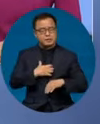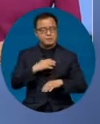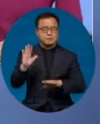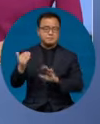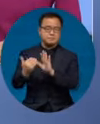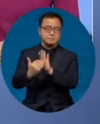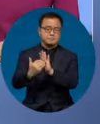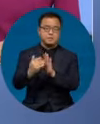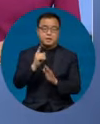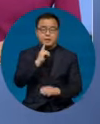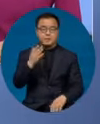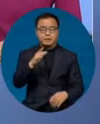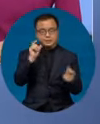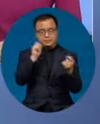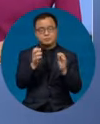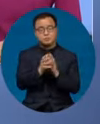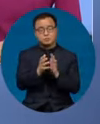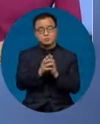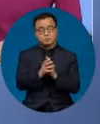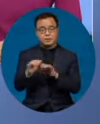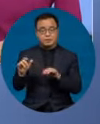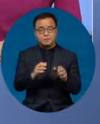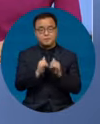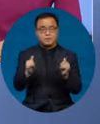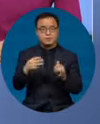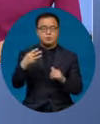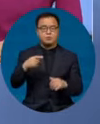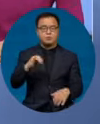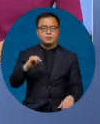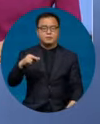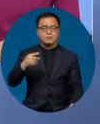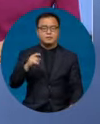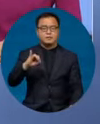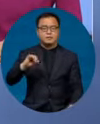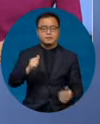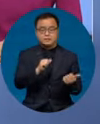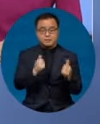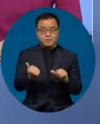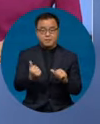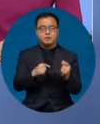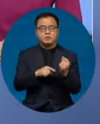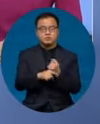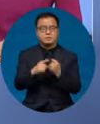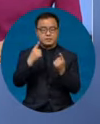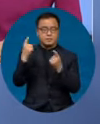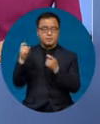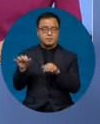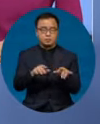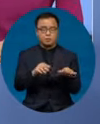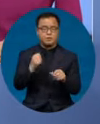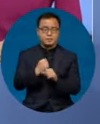합니다. 하지만 절친했던 동료이자 피아니스트 루빈스타인이 사망하자 그를 기리는 마음으로 피아노 3중주 곡을